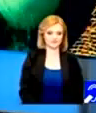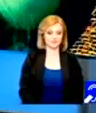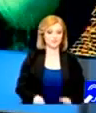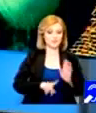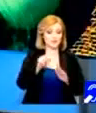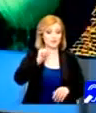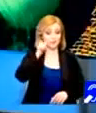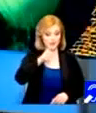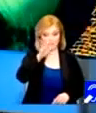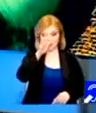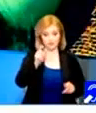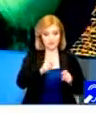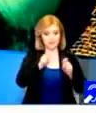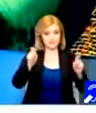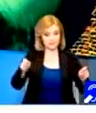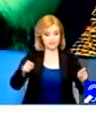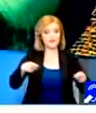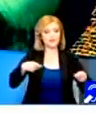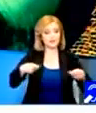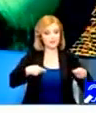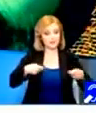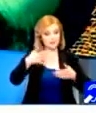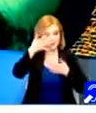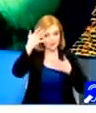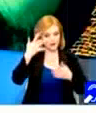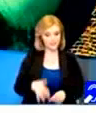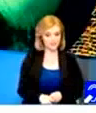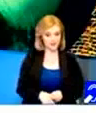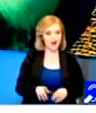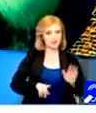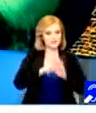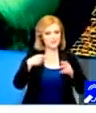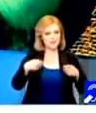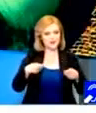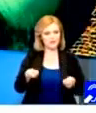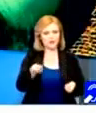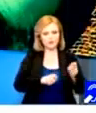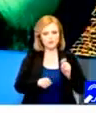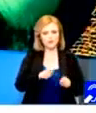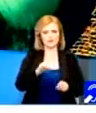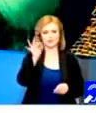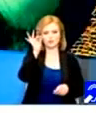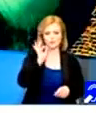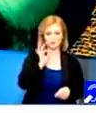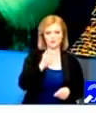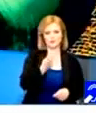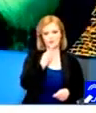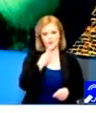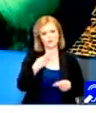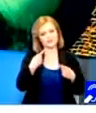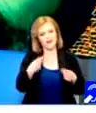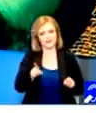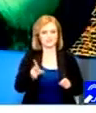De mâine la Chișinău se va deschide iarmarocul de Paști. Comercianții vor scoate în vânzare cozonaci, pască, ouă, dulciuri și alte produse